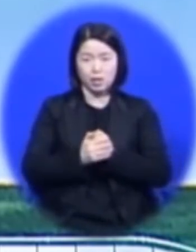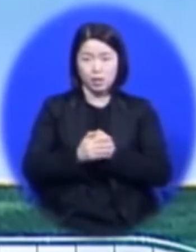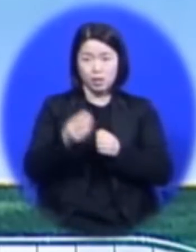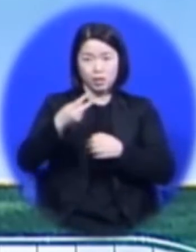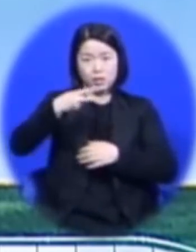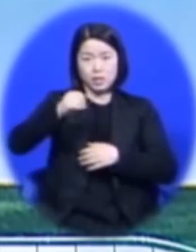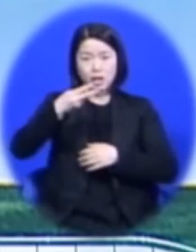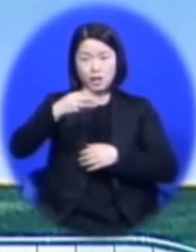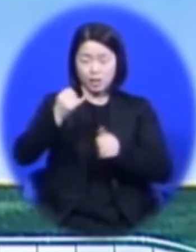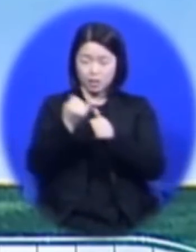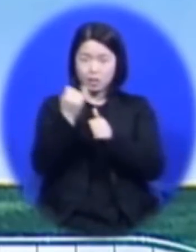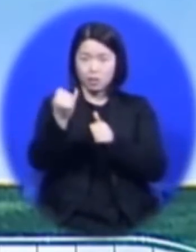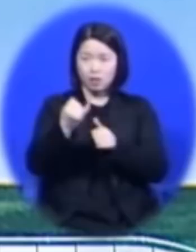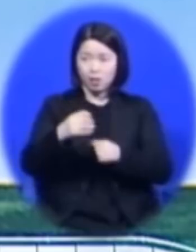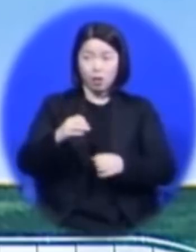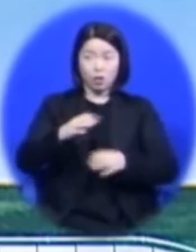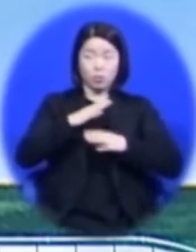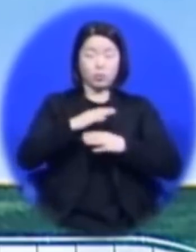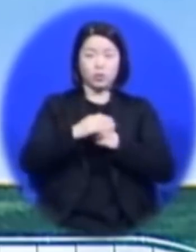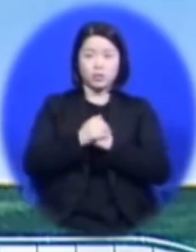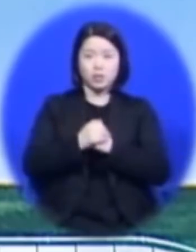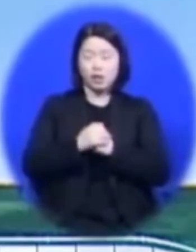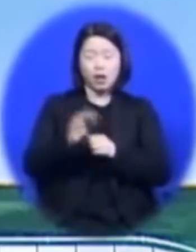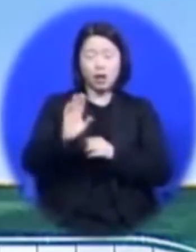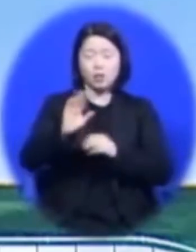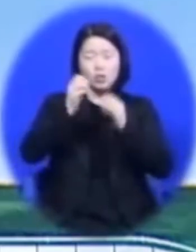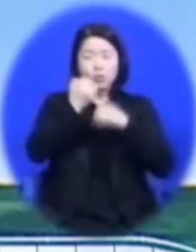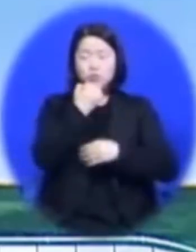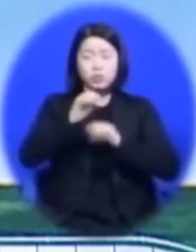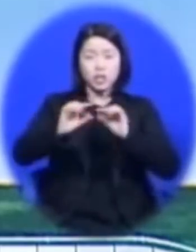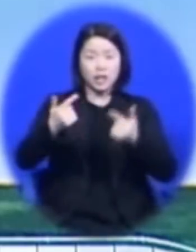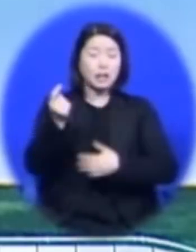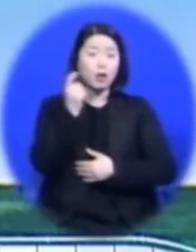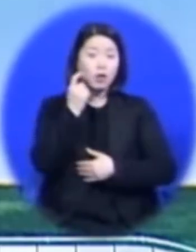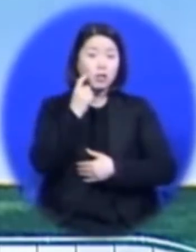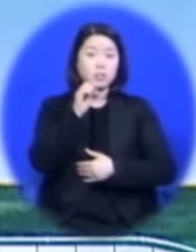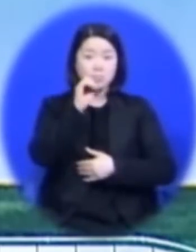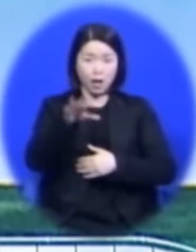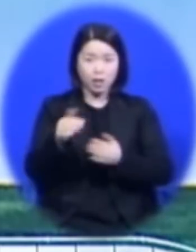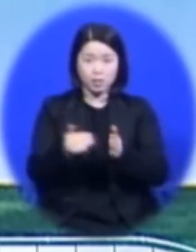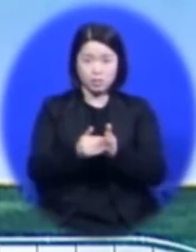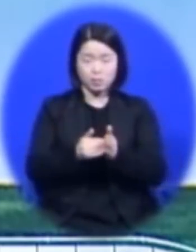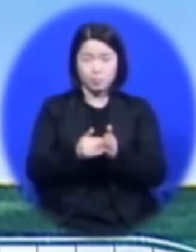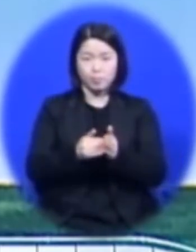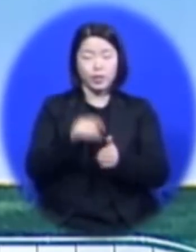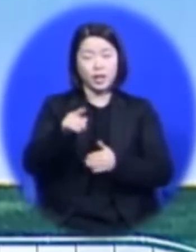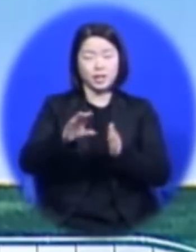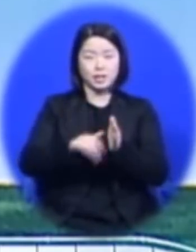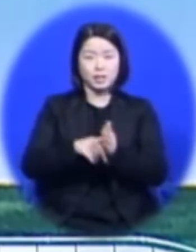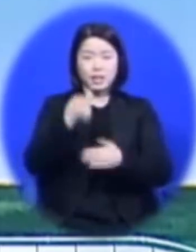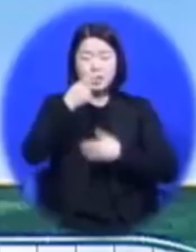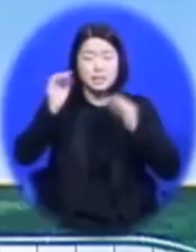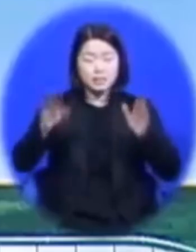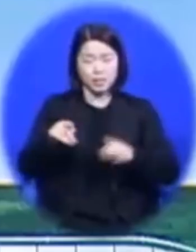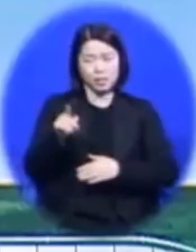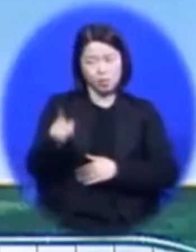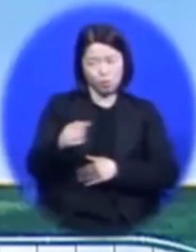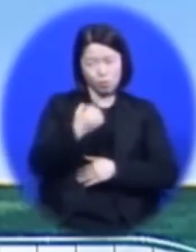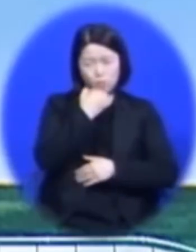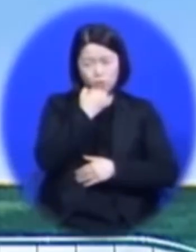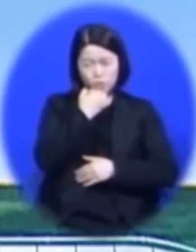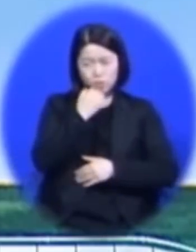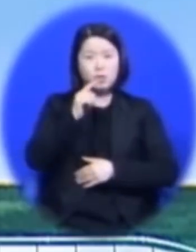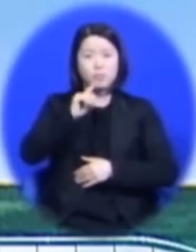기겁을 했어요 그리고는 안 웃었다고 막 거짓말을 합니다 그때 천사가 너가 웃었다고